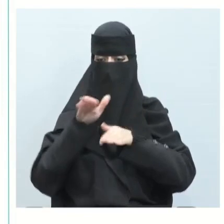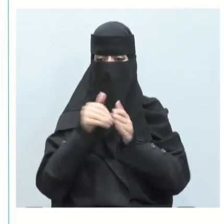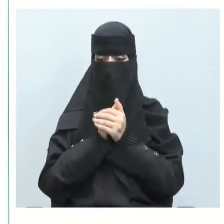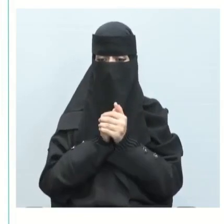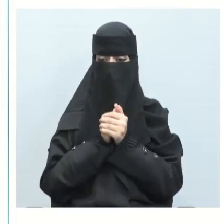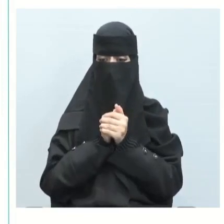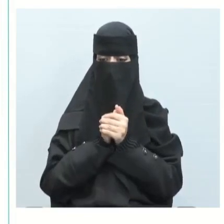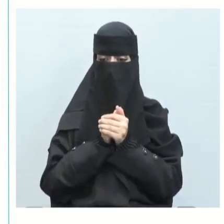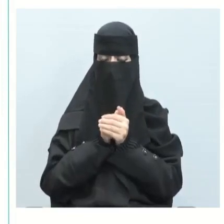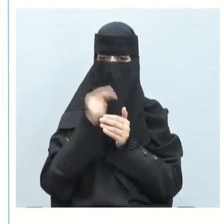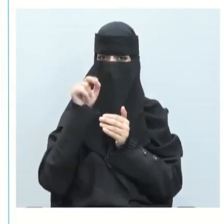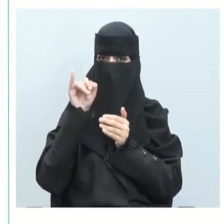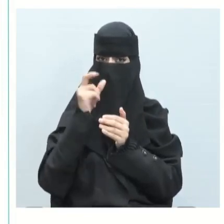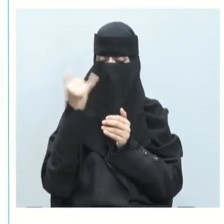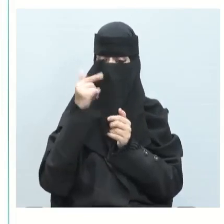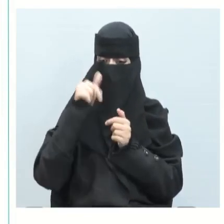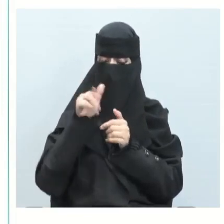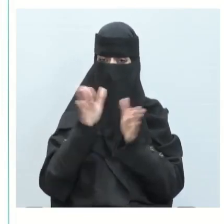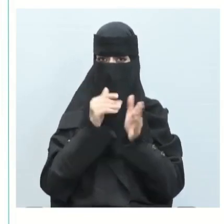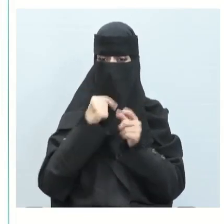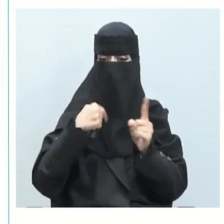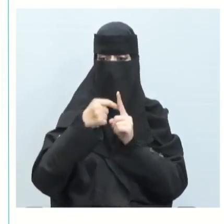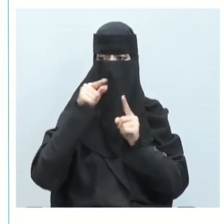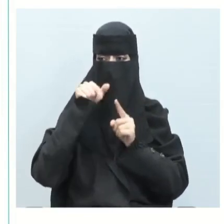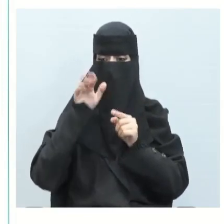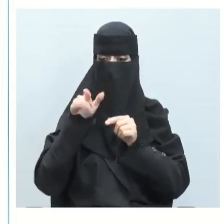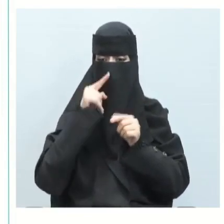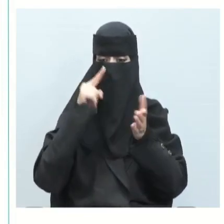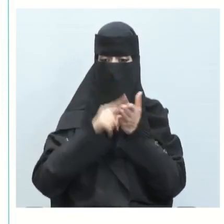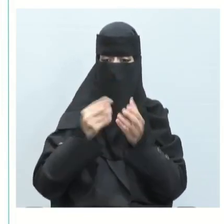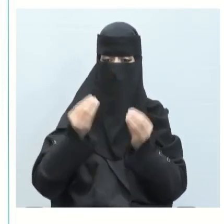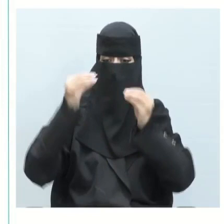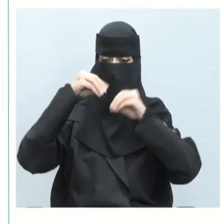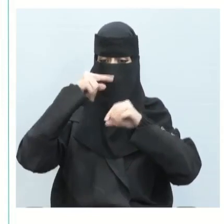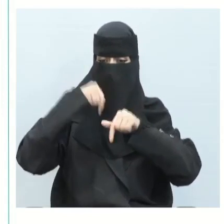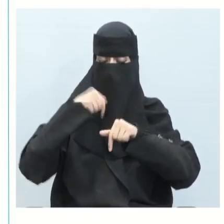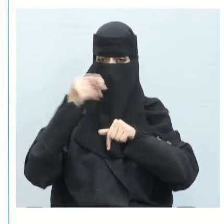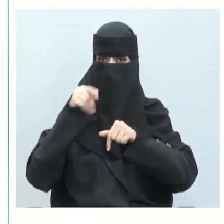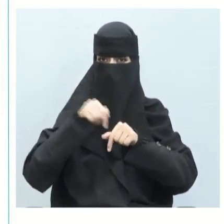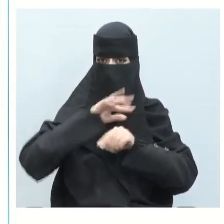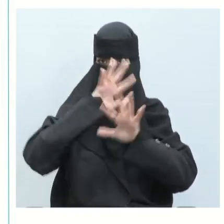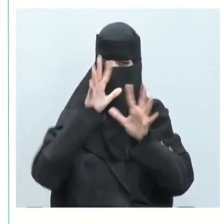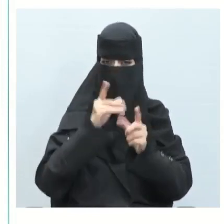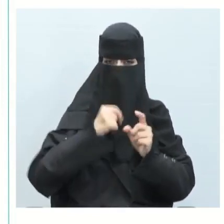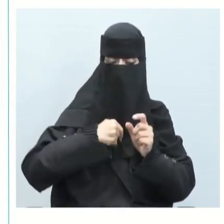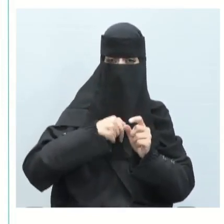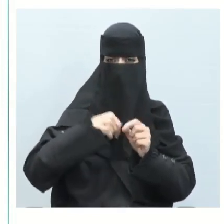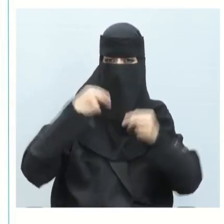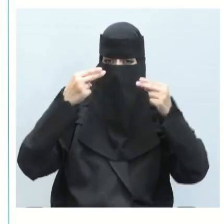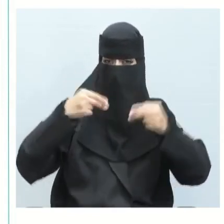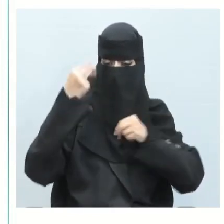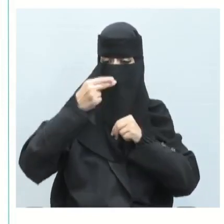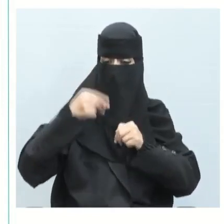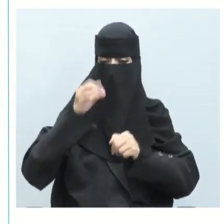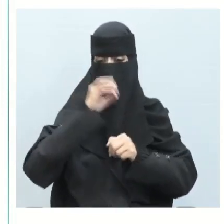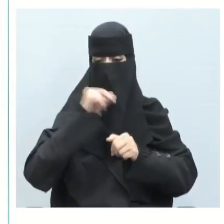هي من اهميه تعظيم الايراد قد يكون هدفنا هو ان تكون ارباحنا اعلى معظم الفعاليات مصممه لتحقيق